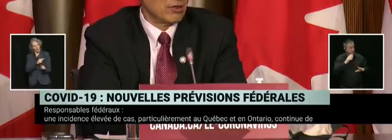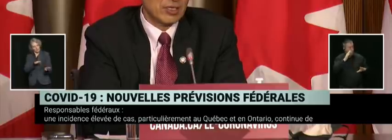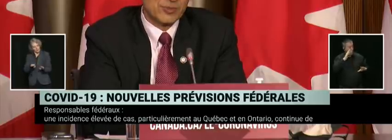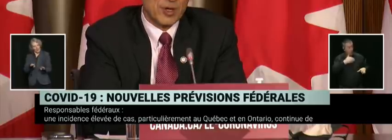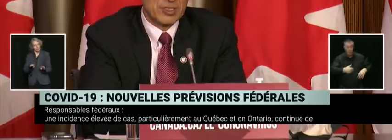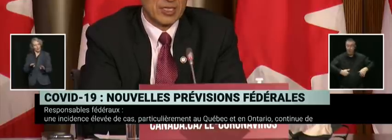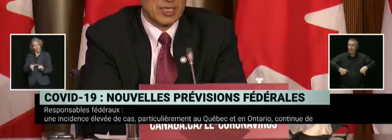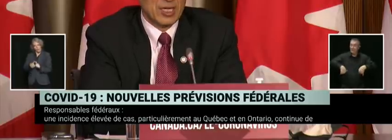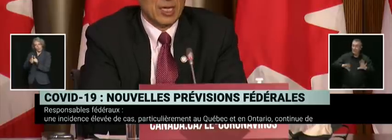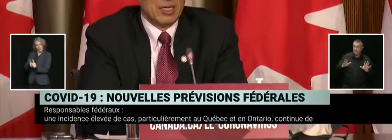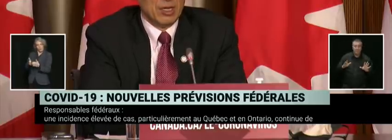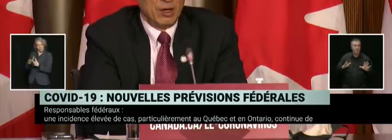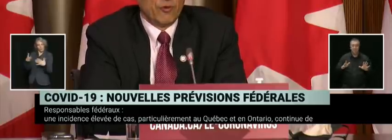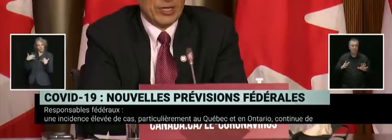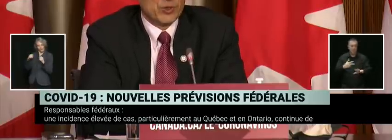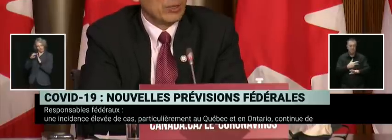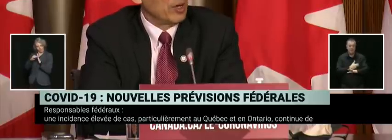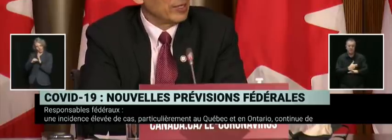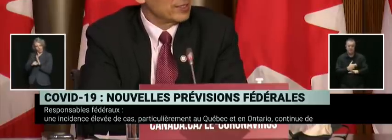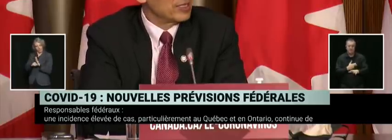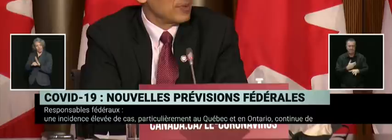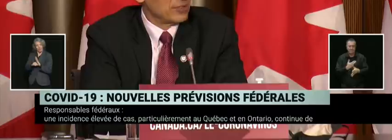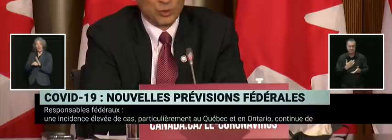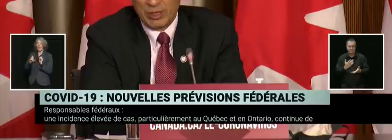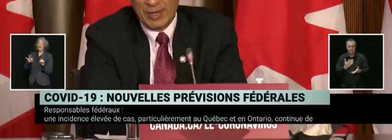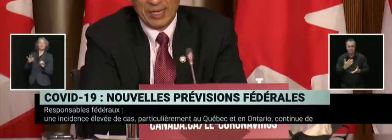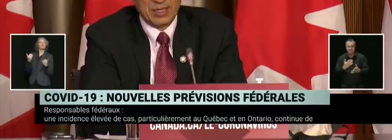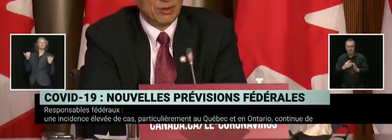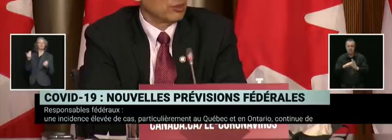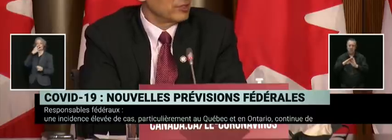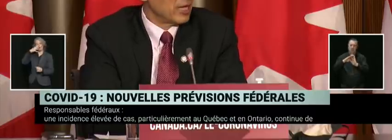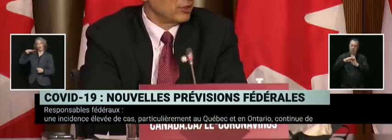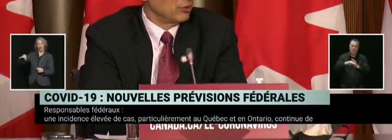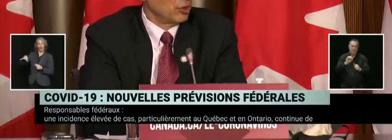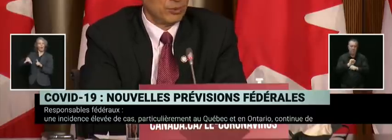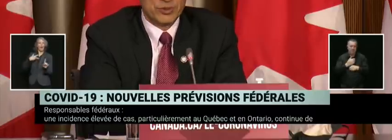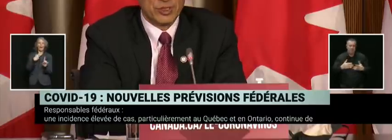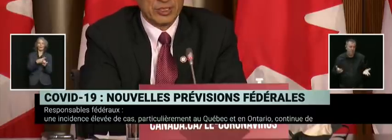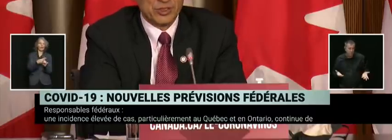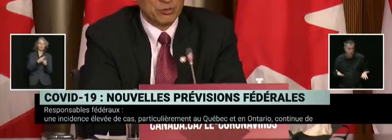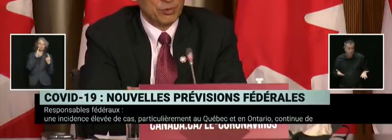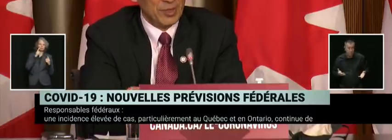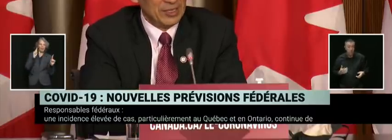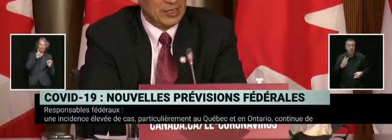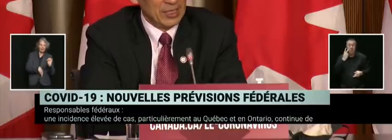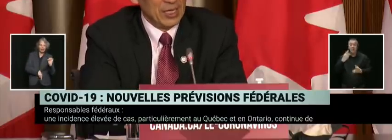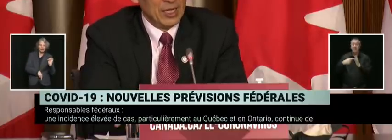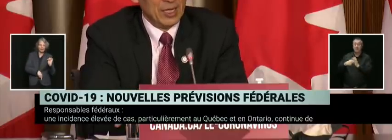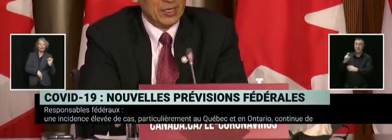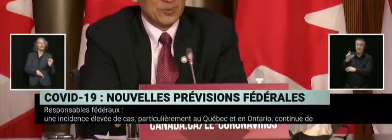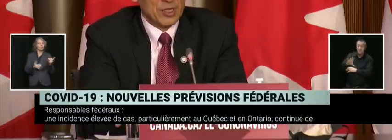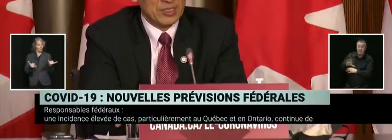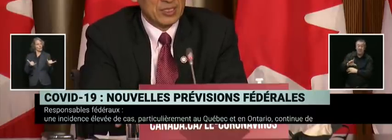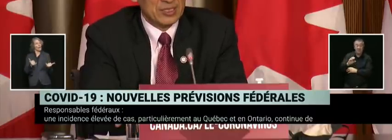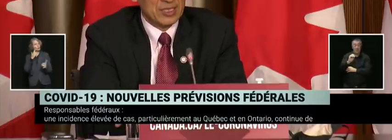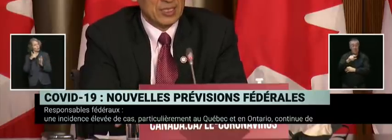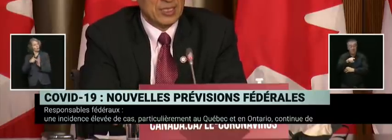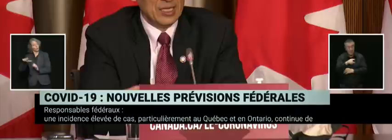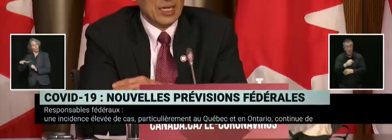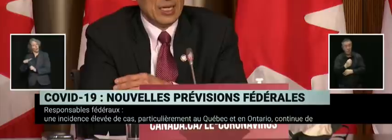vaccination. Donc, je pense que on voit actuellement qu'est-ce qui se passe au Québec, en Ontario, dans plusieurs régions du pays. Je